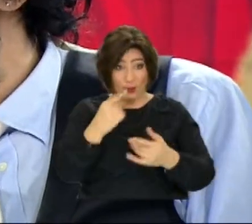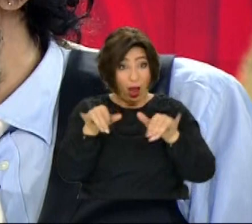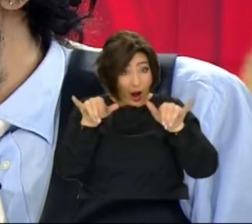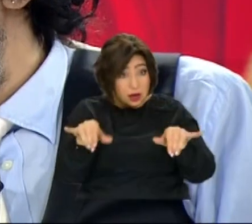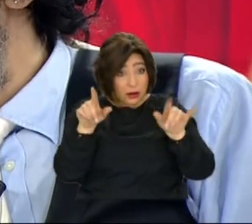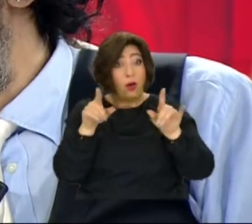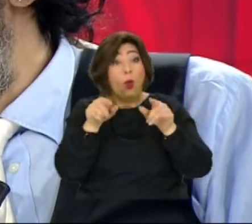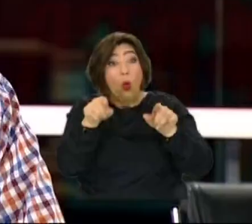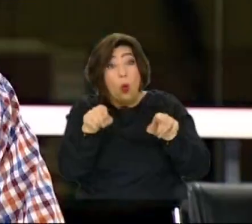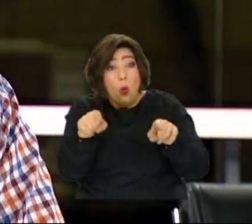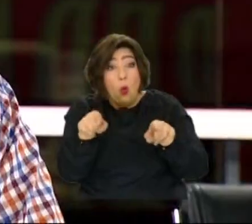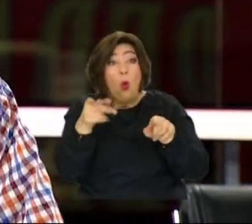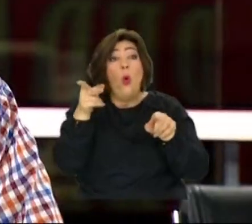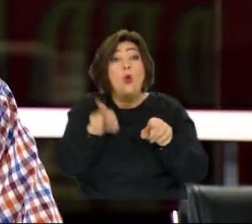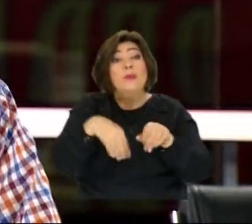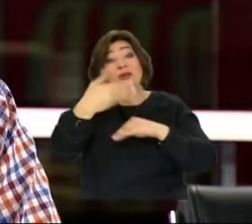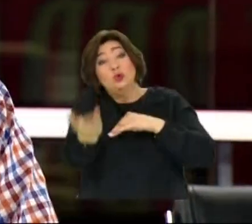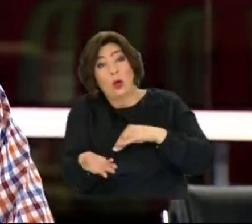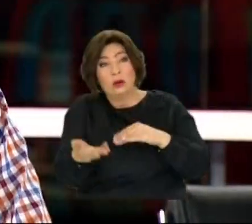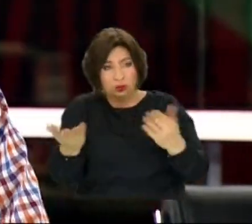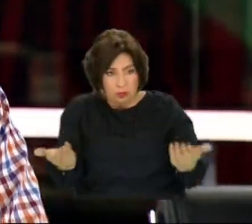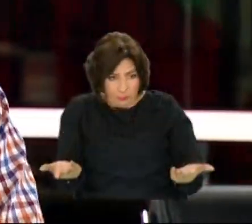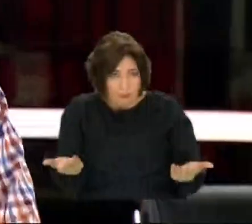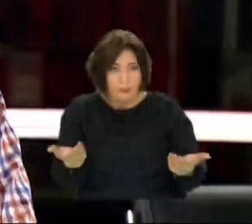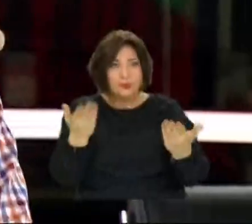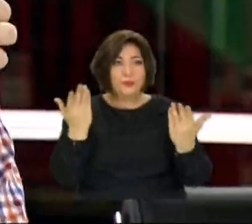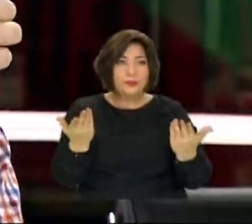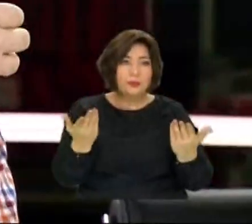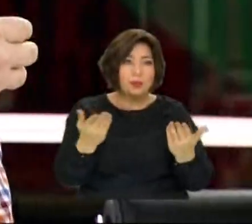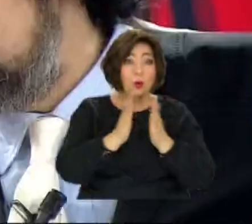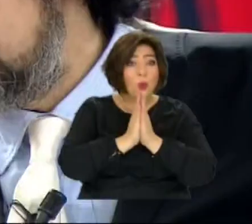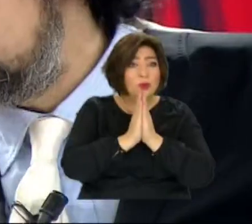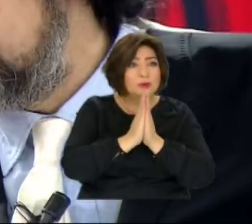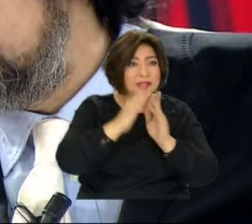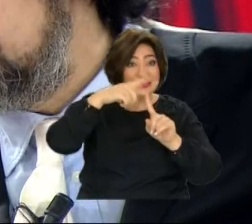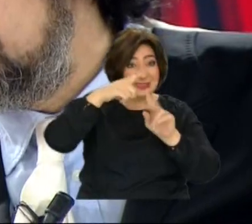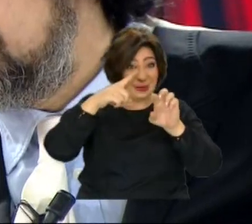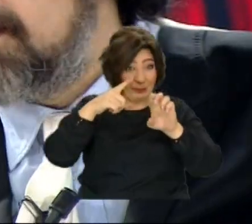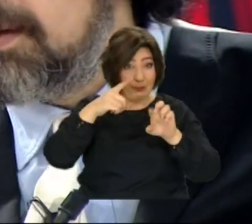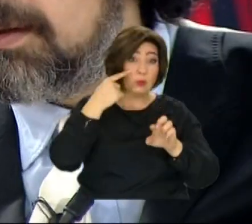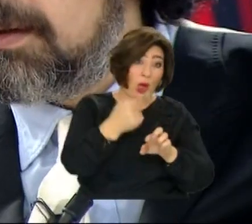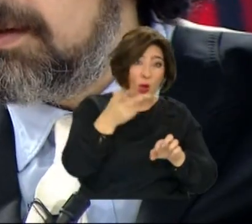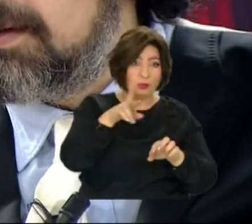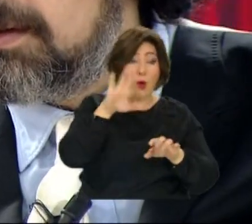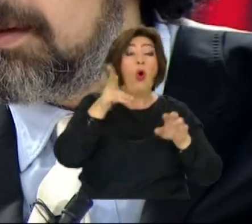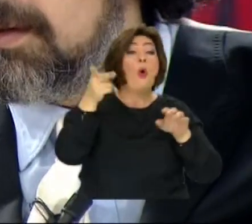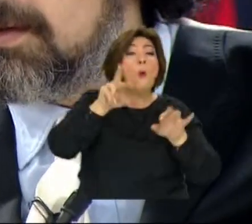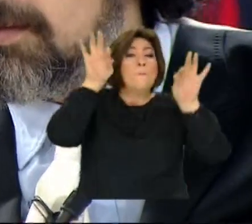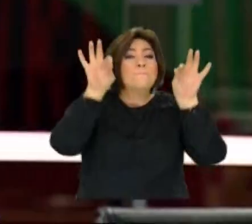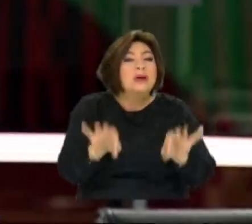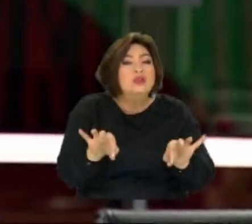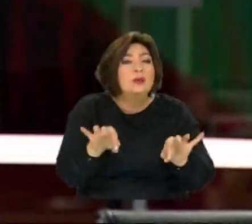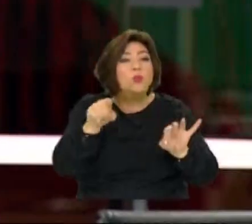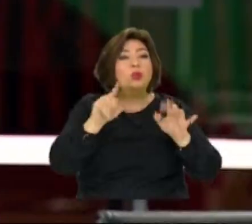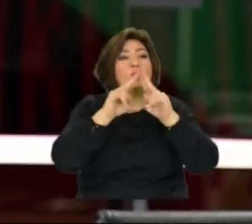Tabii. Evet. Yani ölümden o yüzden, sonra mı? Tabii. Ya daha doğrusu şu. Özür dilerim, ölüm tıbbi süreç, ölümden sonra. Şöyle, ölümün başladığı andan itibaren, bu